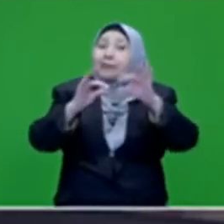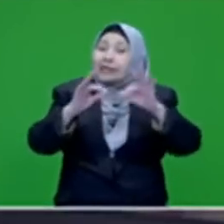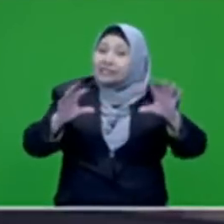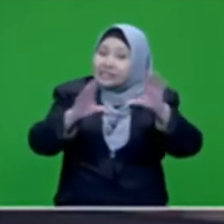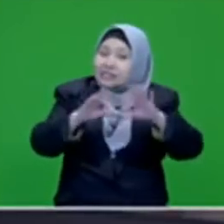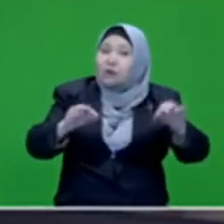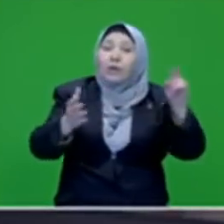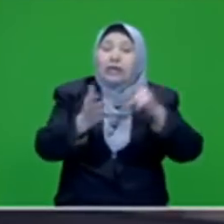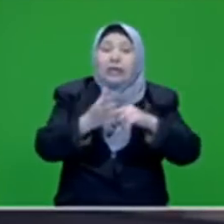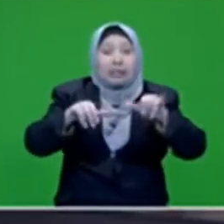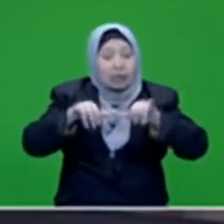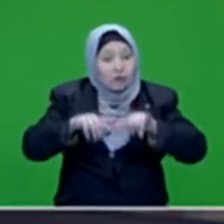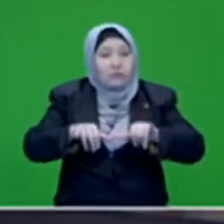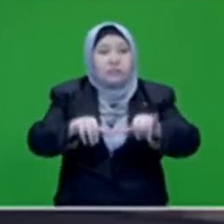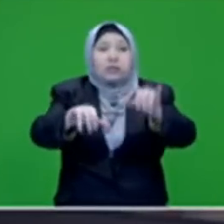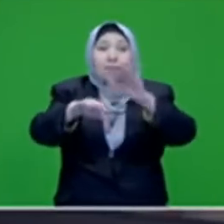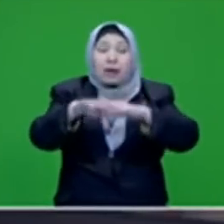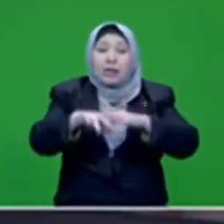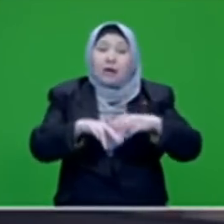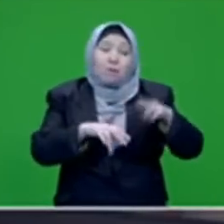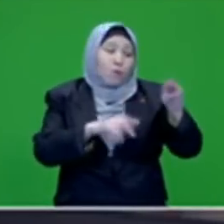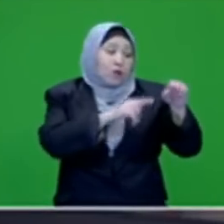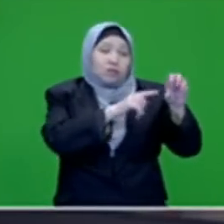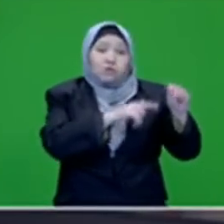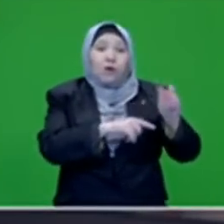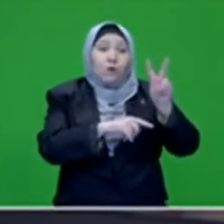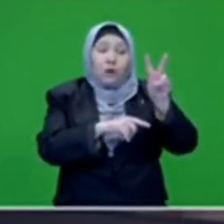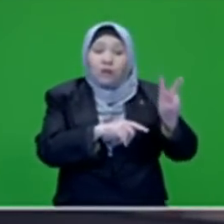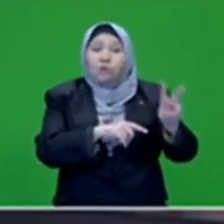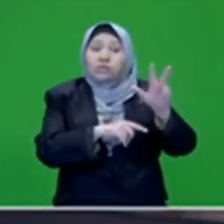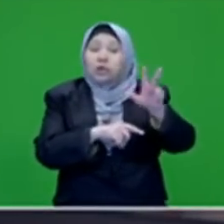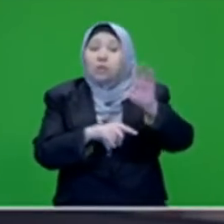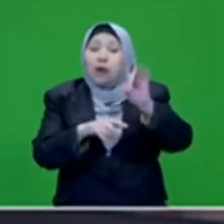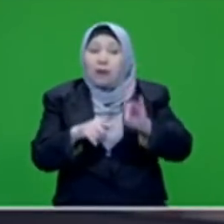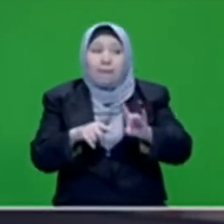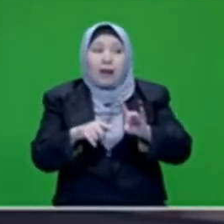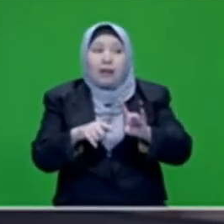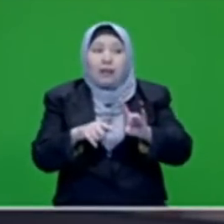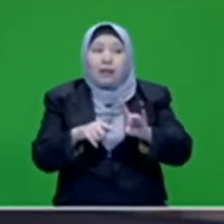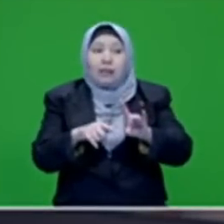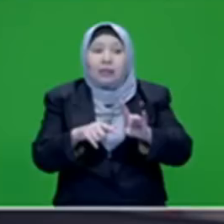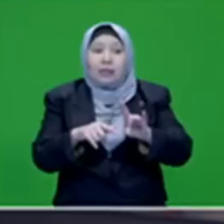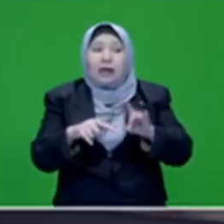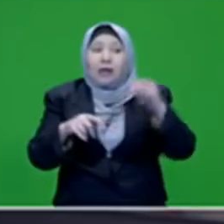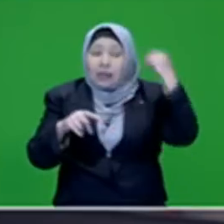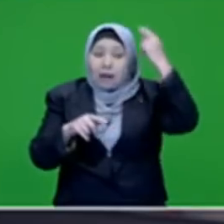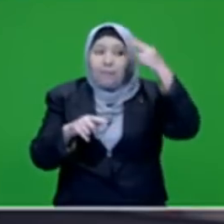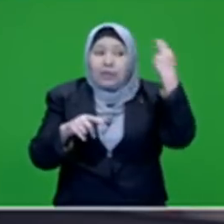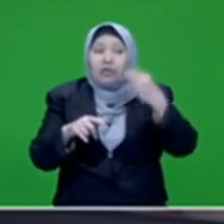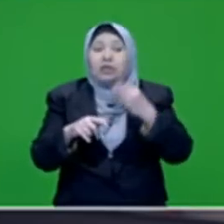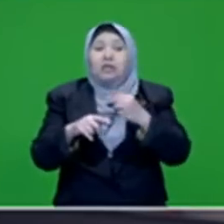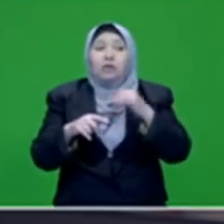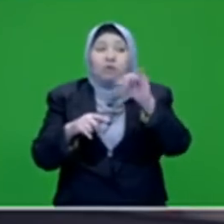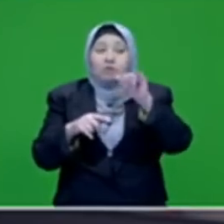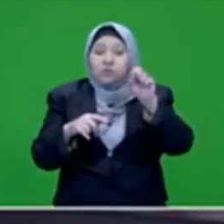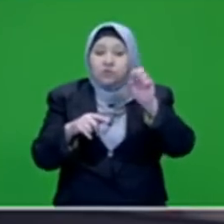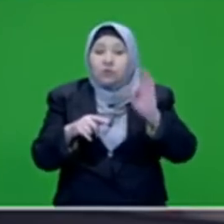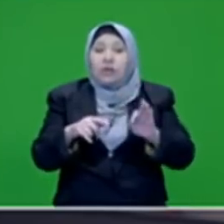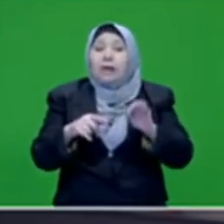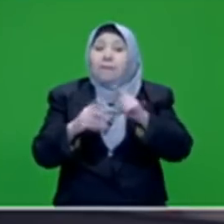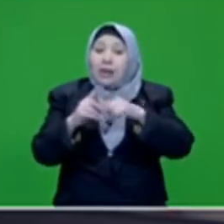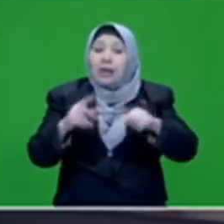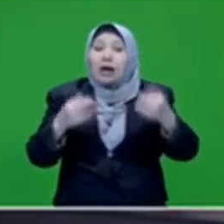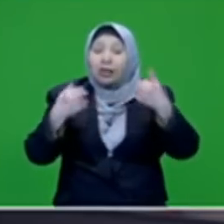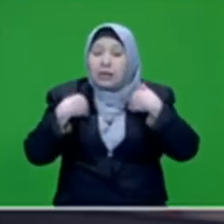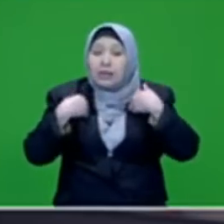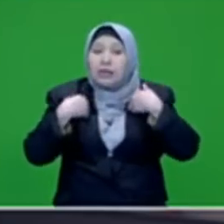diteruskan ya, kalau kita lihat pada halaman 238, tanda ihsannya Nabi Yusuf ni Ustaz ya. Salah satunya bila berada di